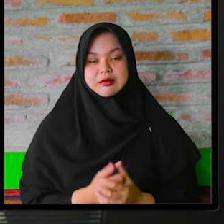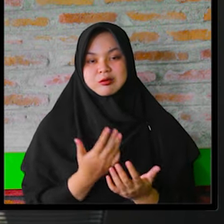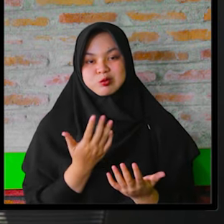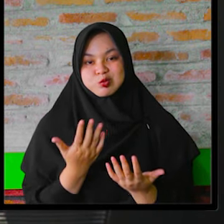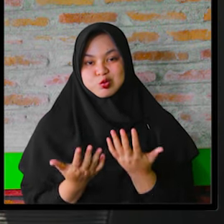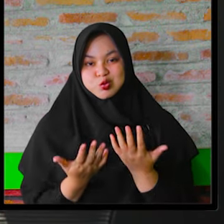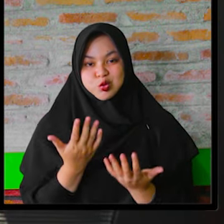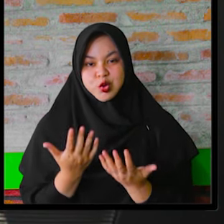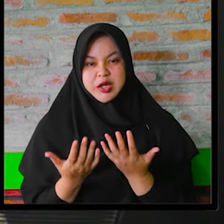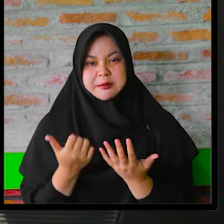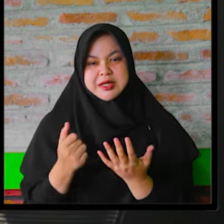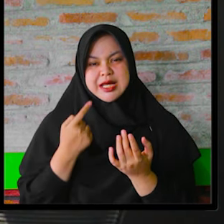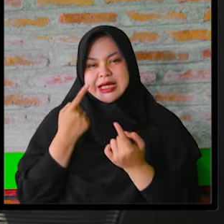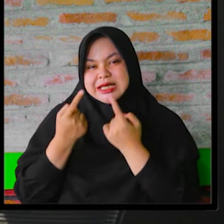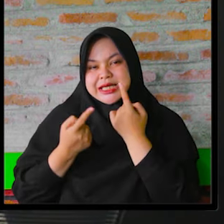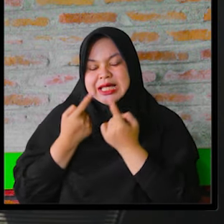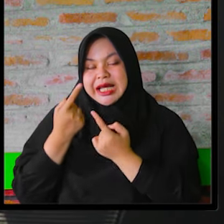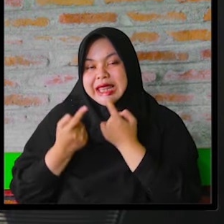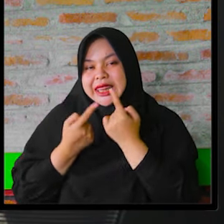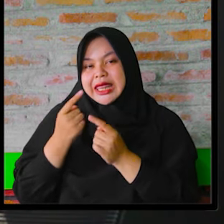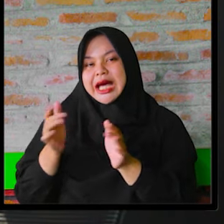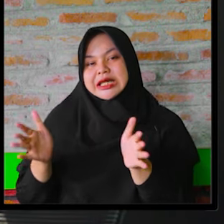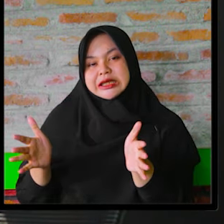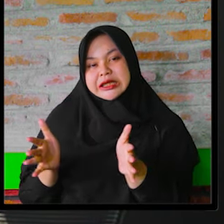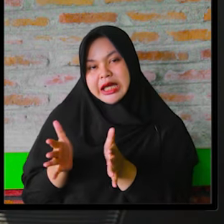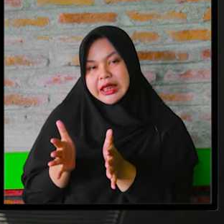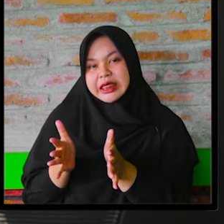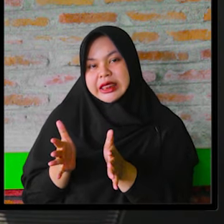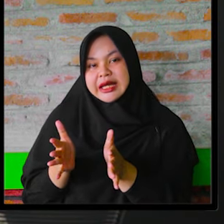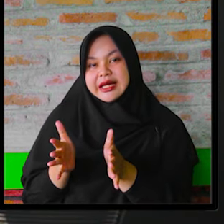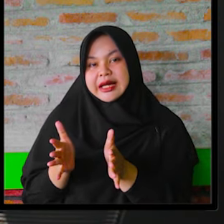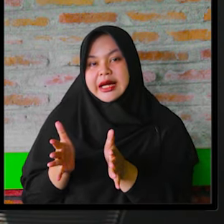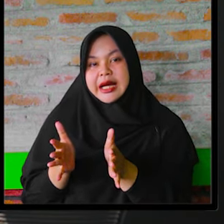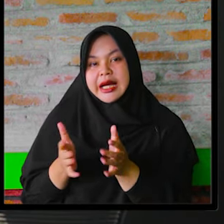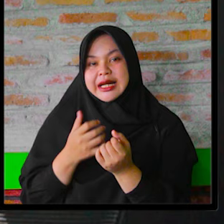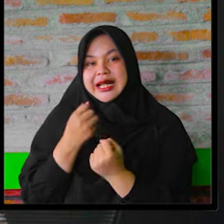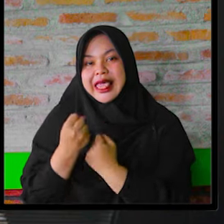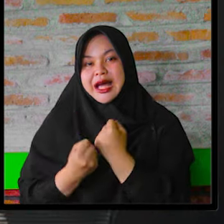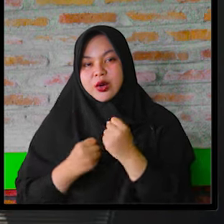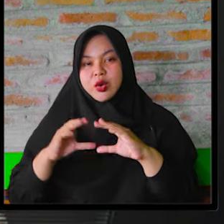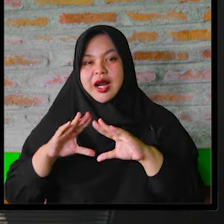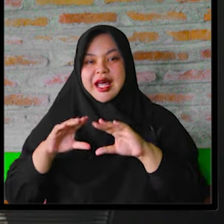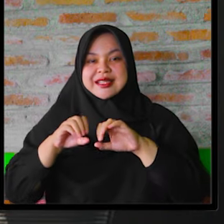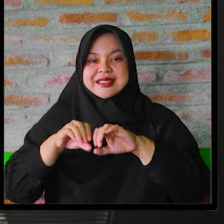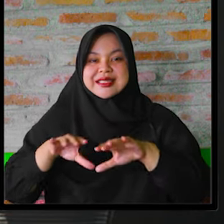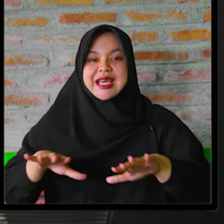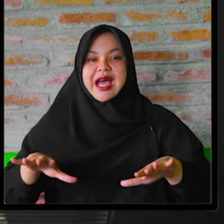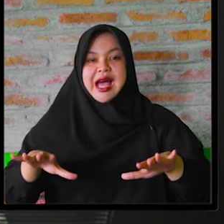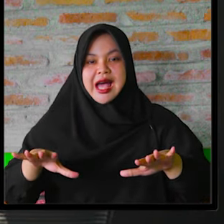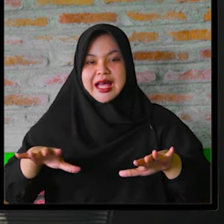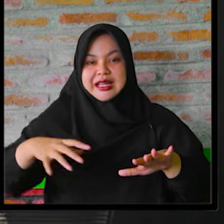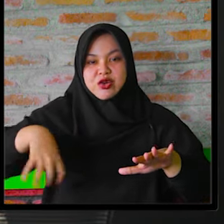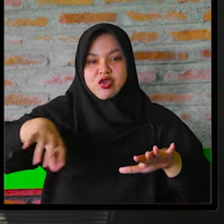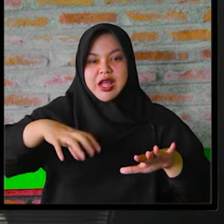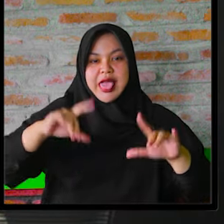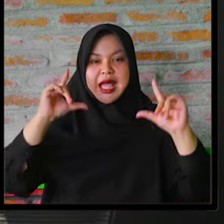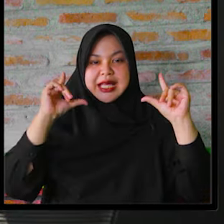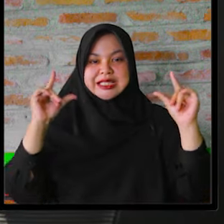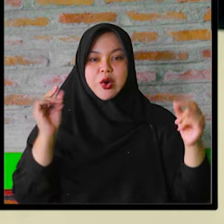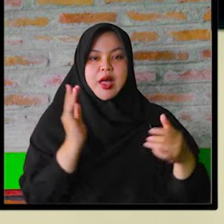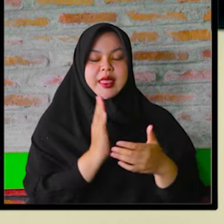bisa diceritakan secara singkat ee yang dilakukan Aisiah begitu Bu di wilayah Jawa